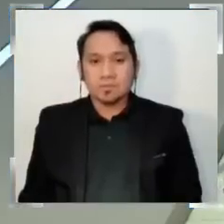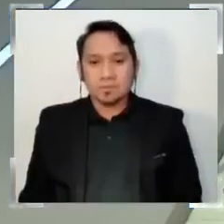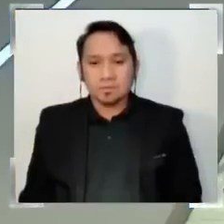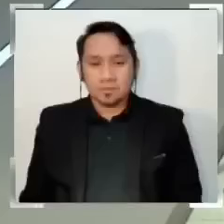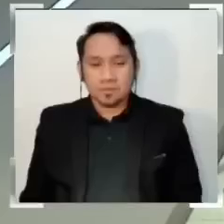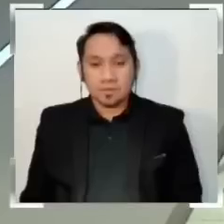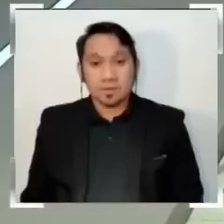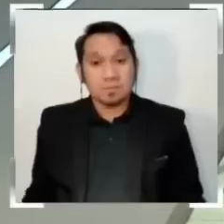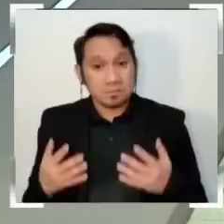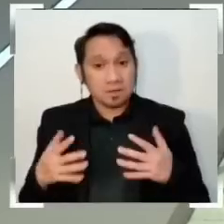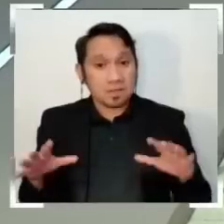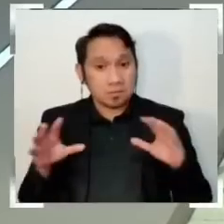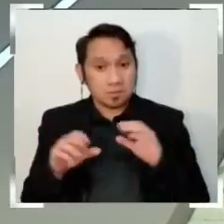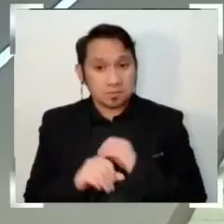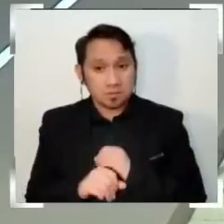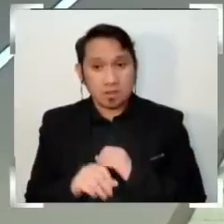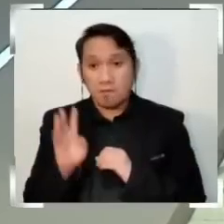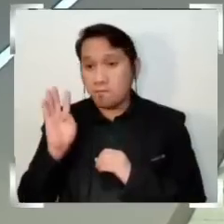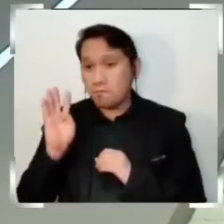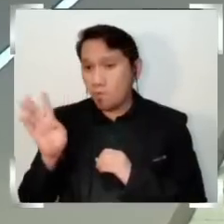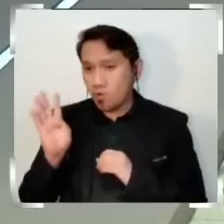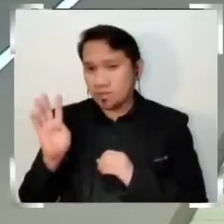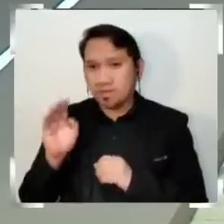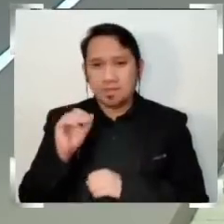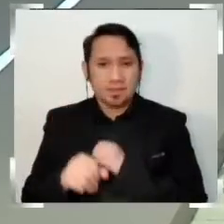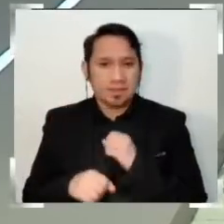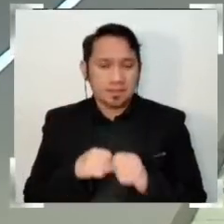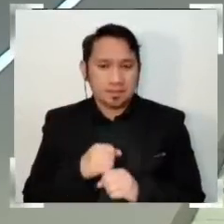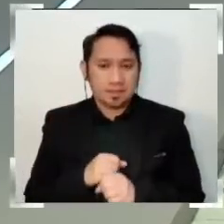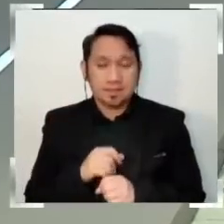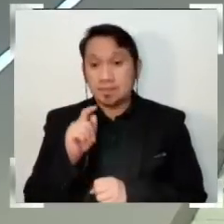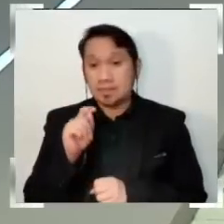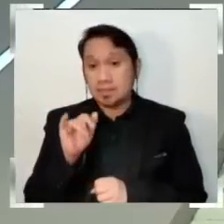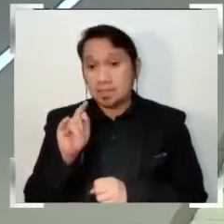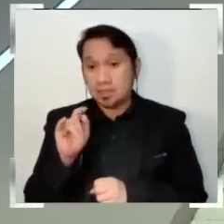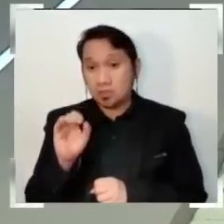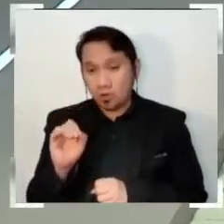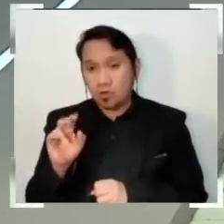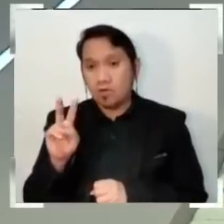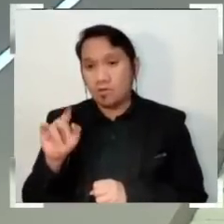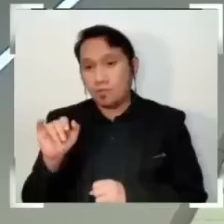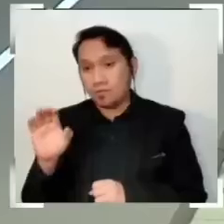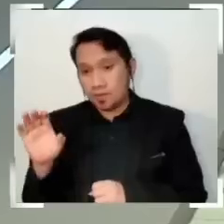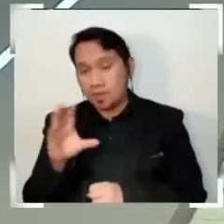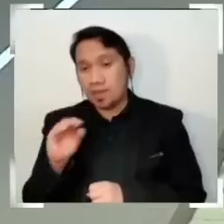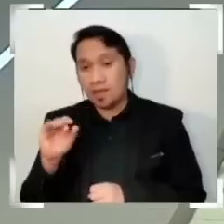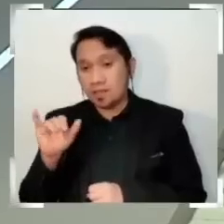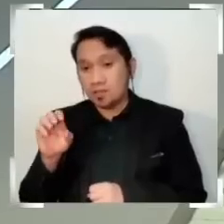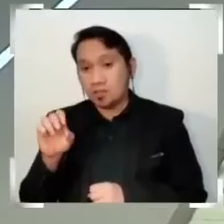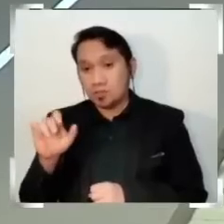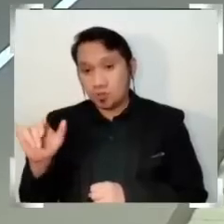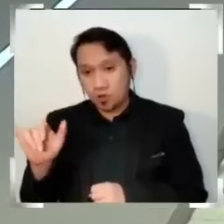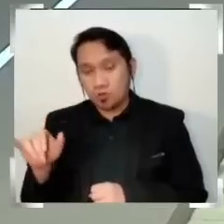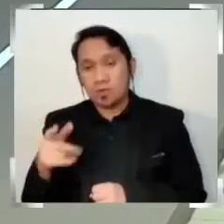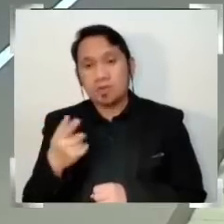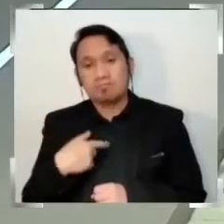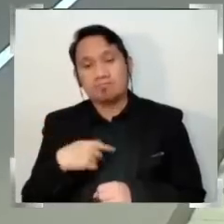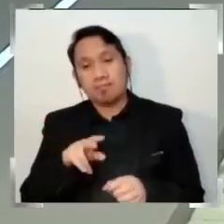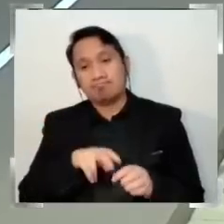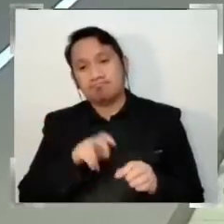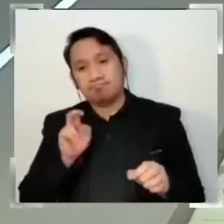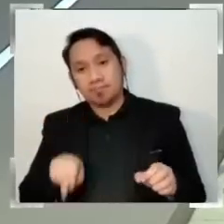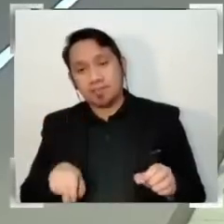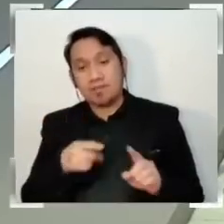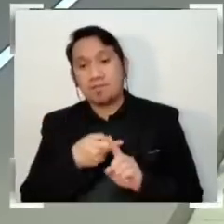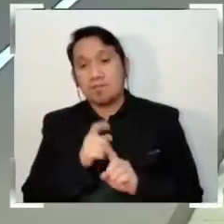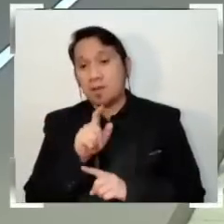Matapos ang mahigit apat na dekada, inanunsyo ni na Tito Vic and Joey ang pag-alis nila sa Tape Incorporated na producer ng Itbulaga. Ang